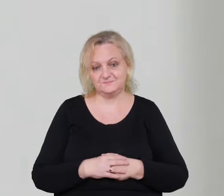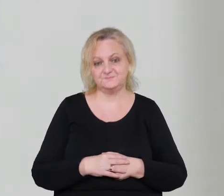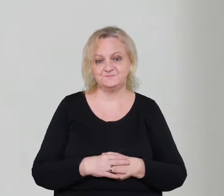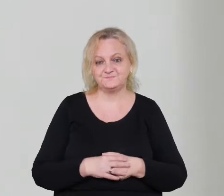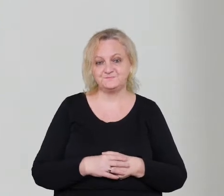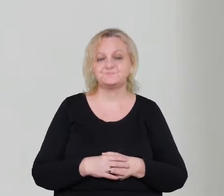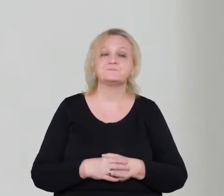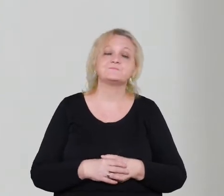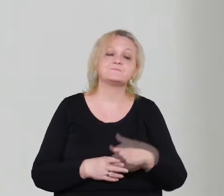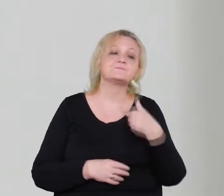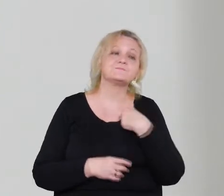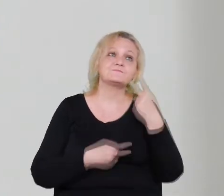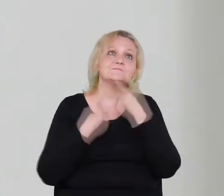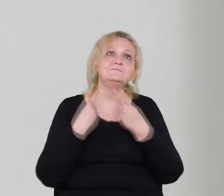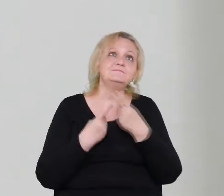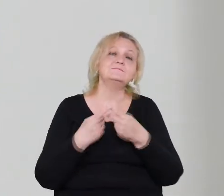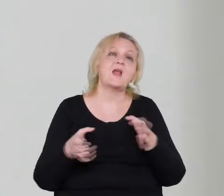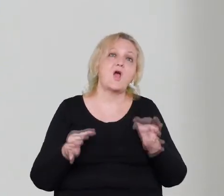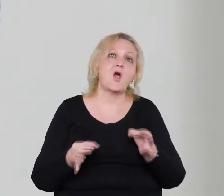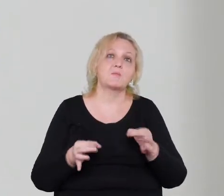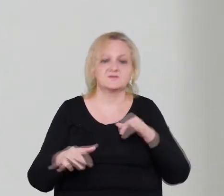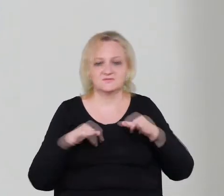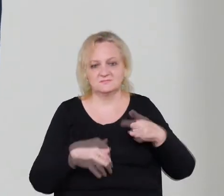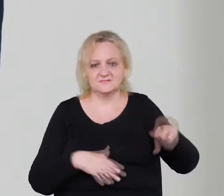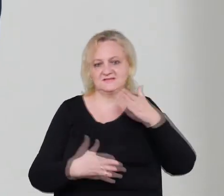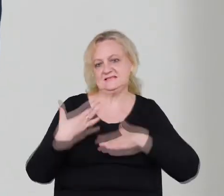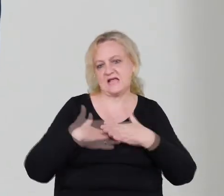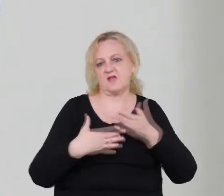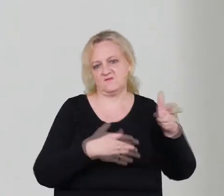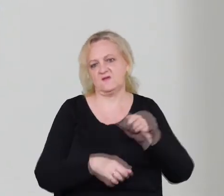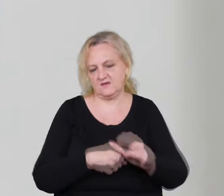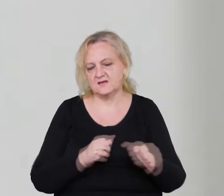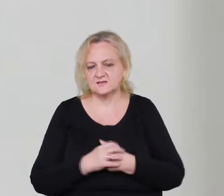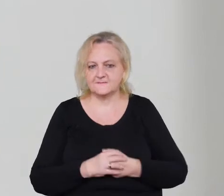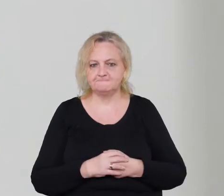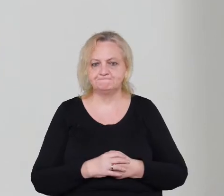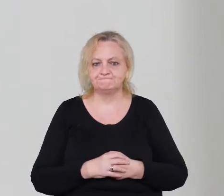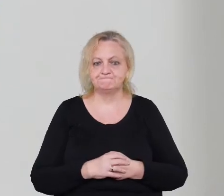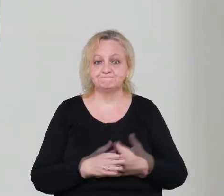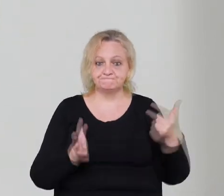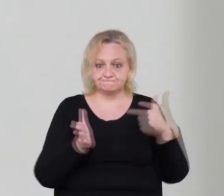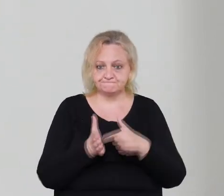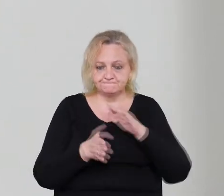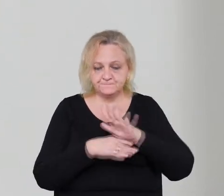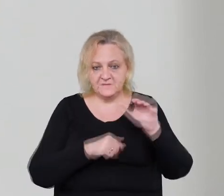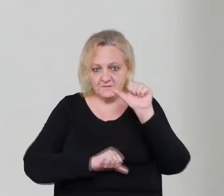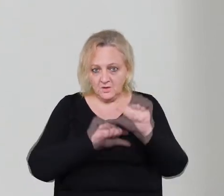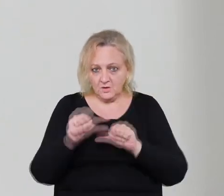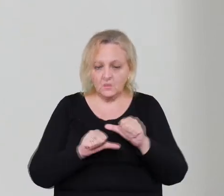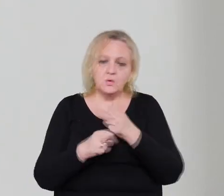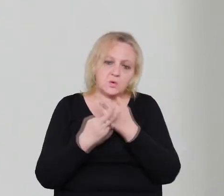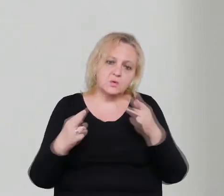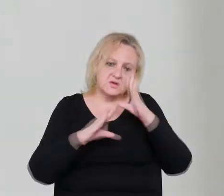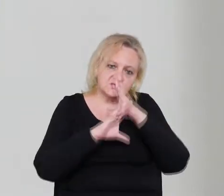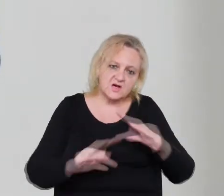no ja myślałem że Obecna władza Bardzo się cieszę z tego bo 2015 roku z